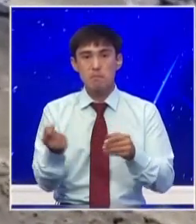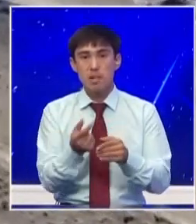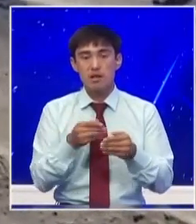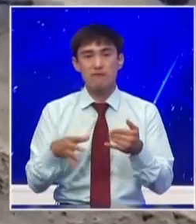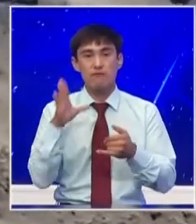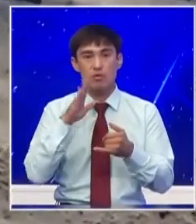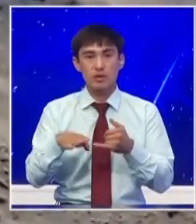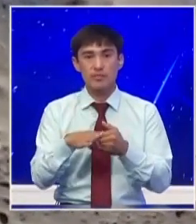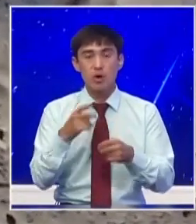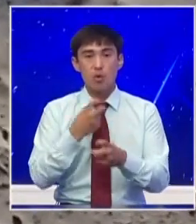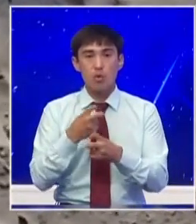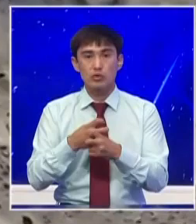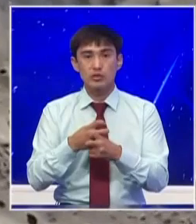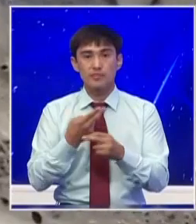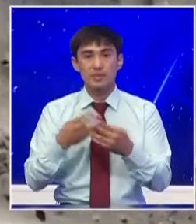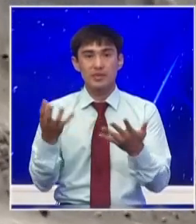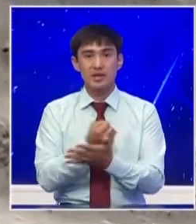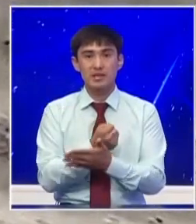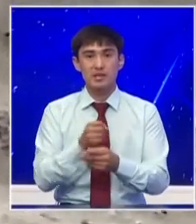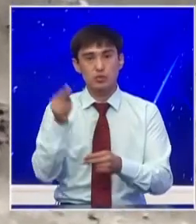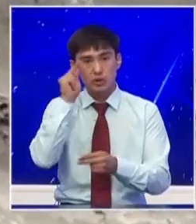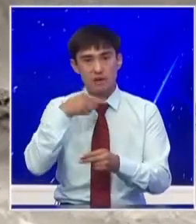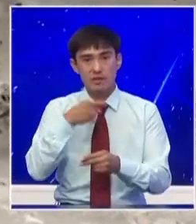полагают, что она была значительно меньше тела кита.